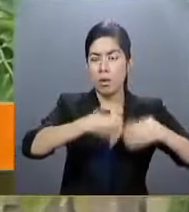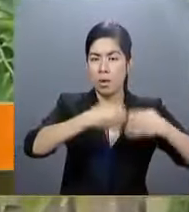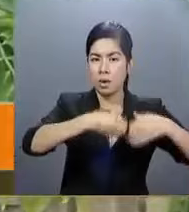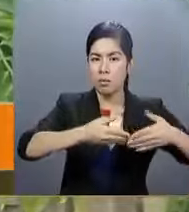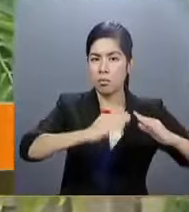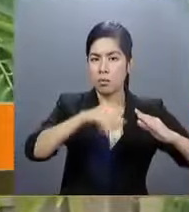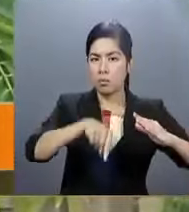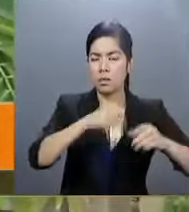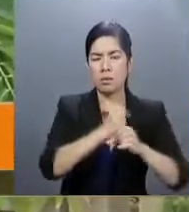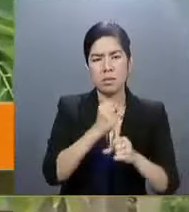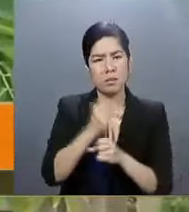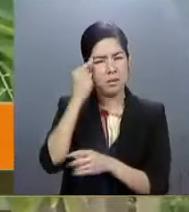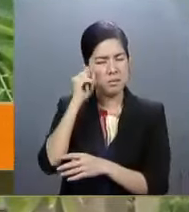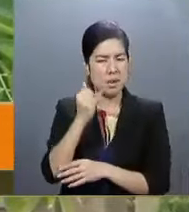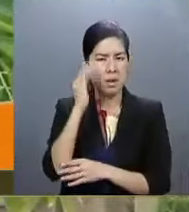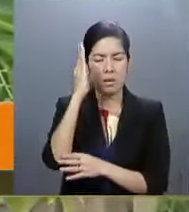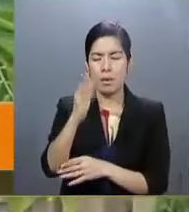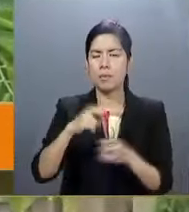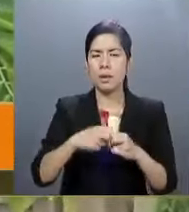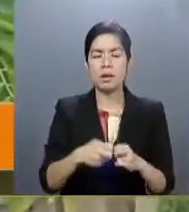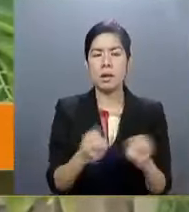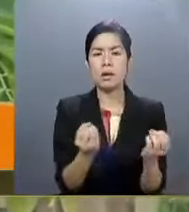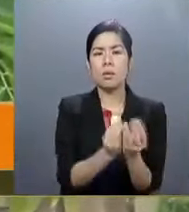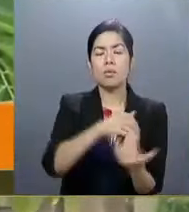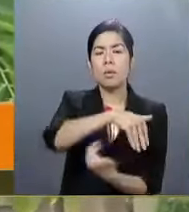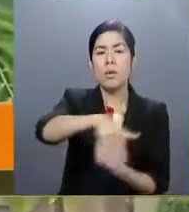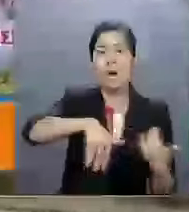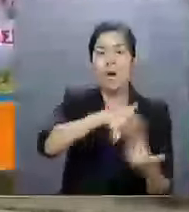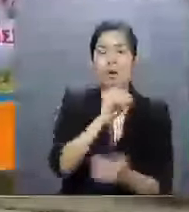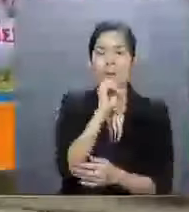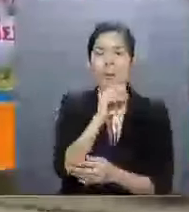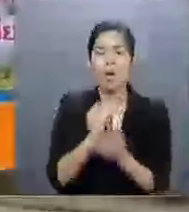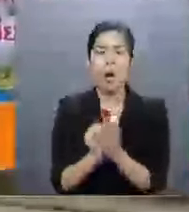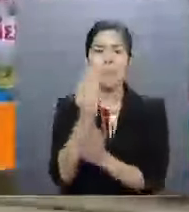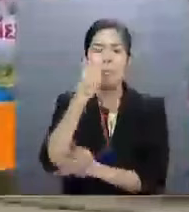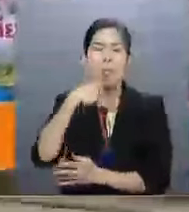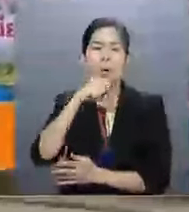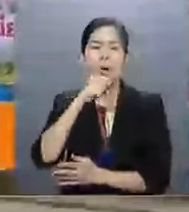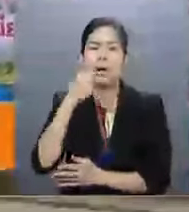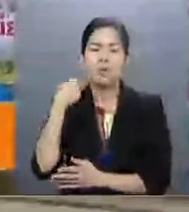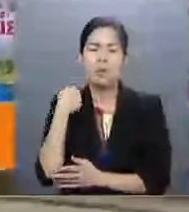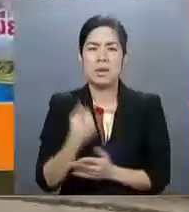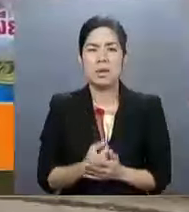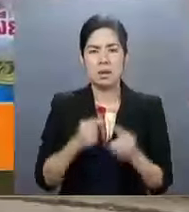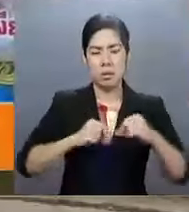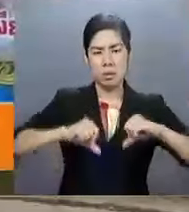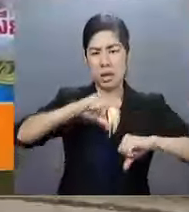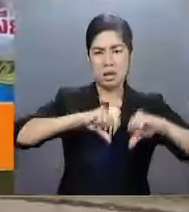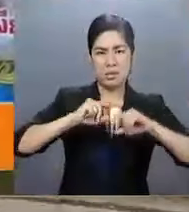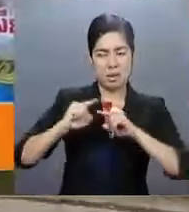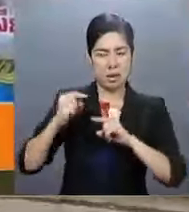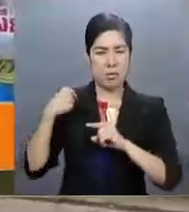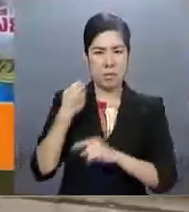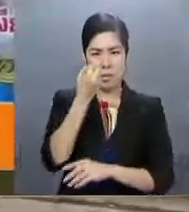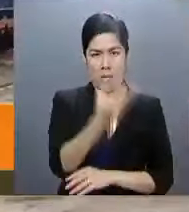ภาพแวดล้อมและมองว่าการปลูกอ้อยนั้นจะใช้สารเคมีจำนวนมากซึ่งขัดแย้งกับแนวทางพัฒนาของจังหวัดที่